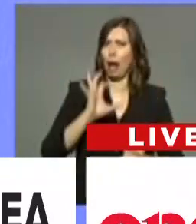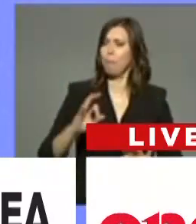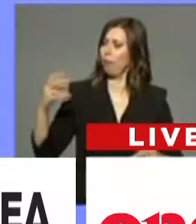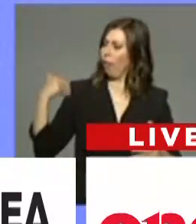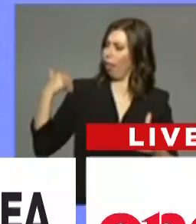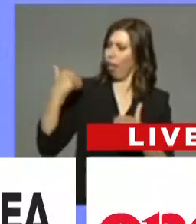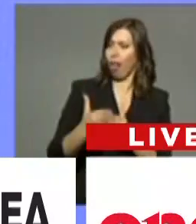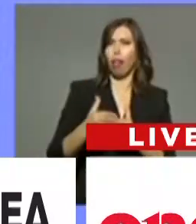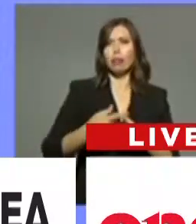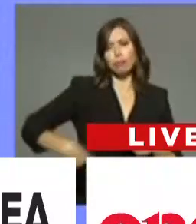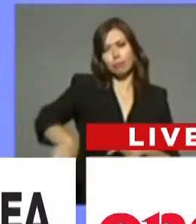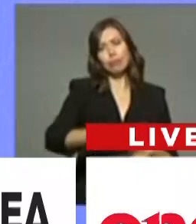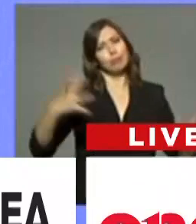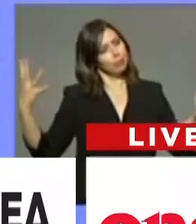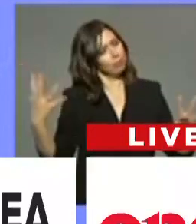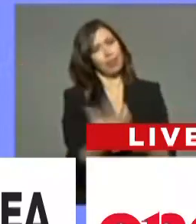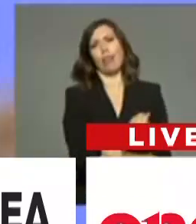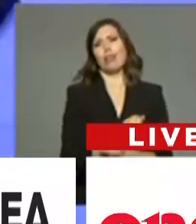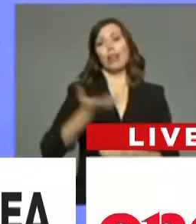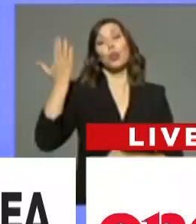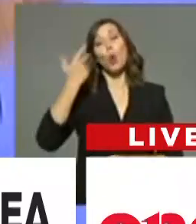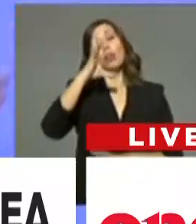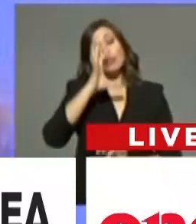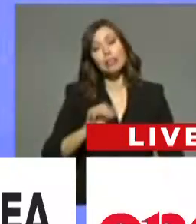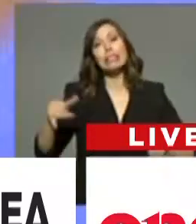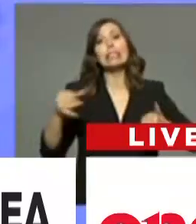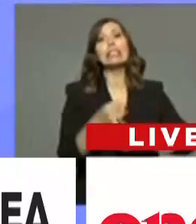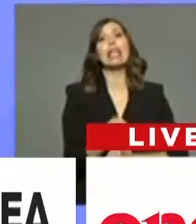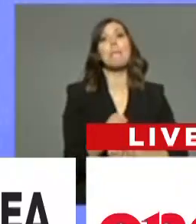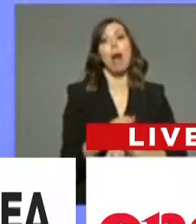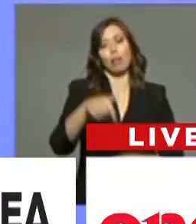χρόνο κερδίσατε αυτό το μεγάλο στοίχημα. Σας αξίζουν συγχαρητήρια.